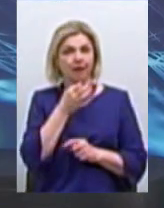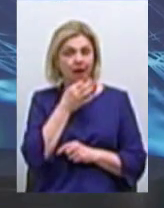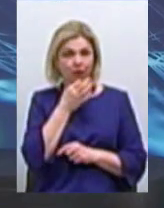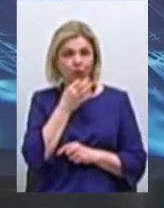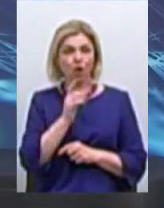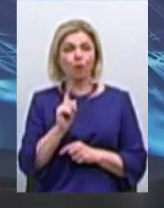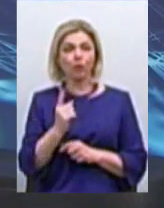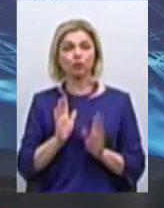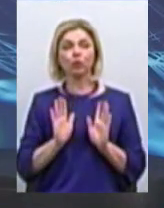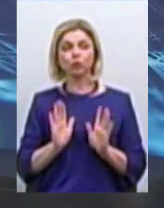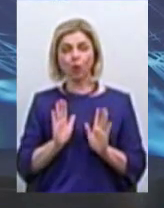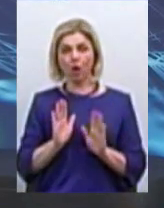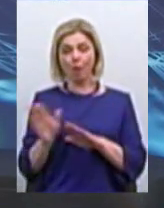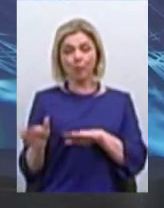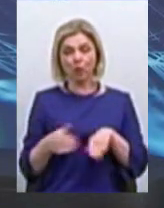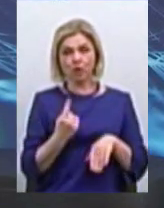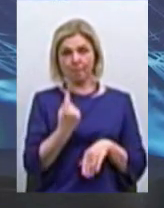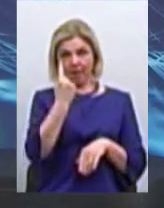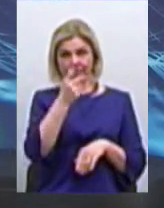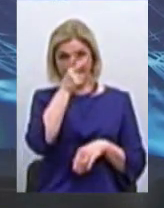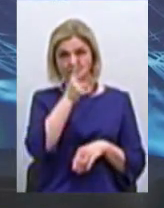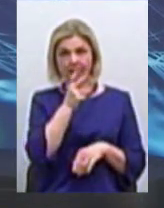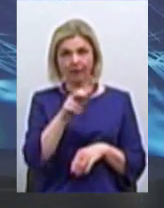що тільки прийшов перший квартал.